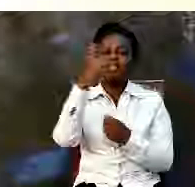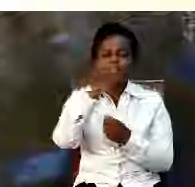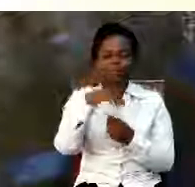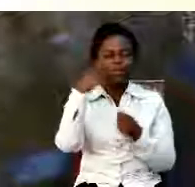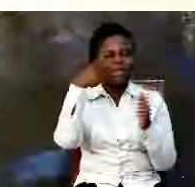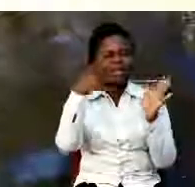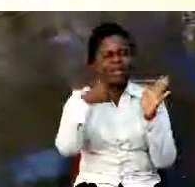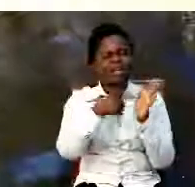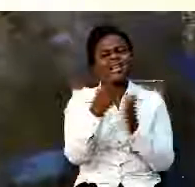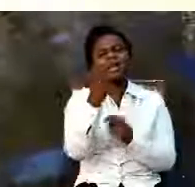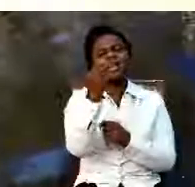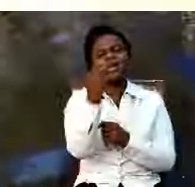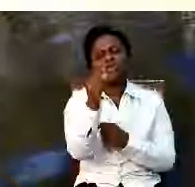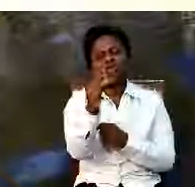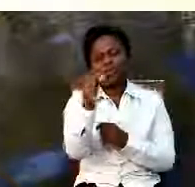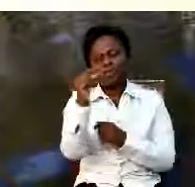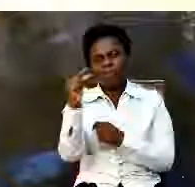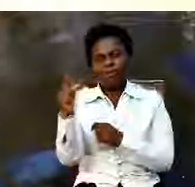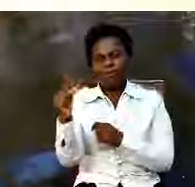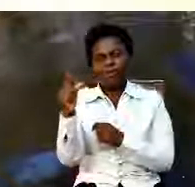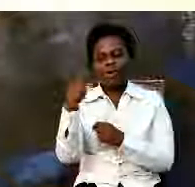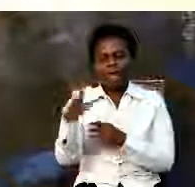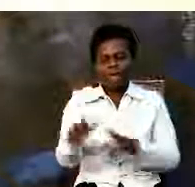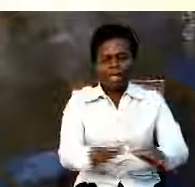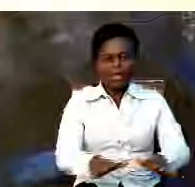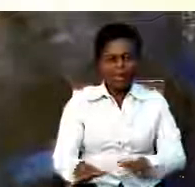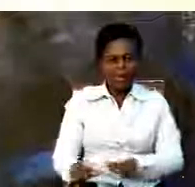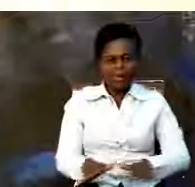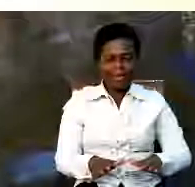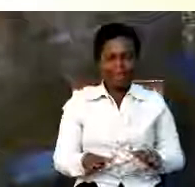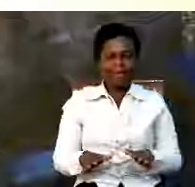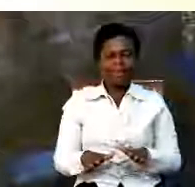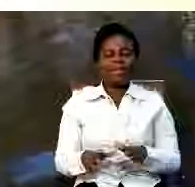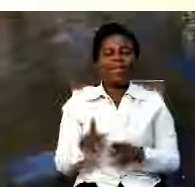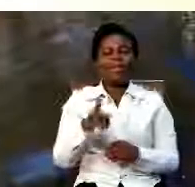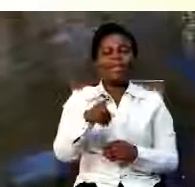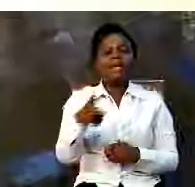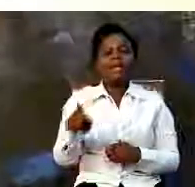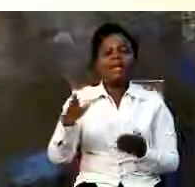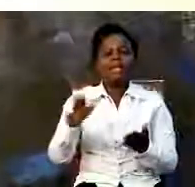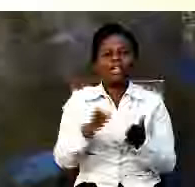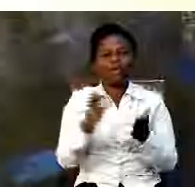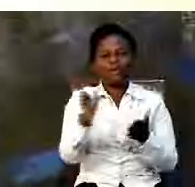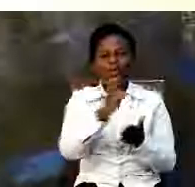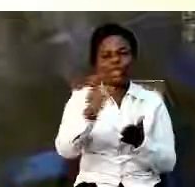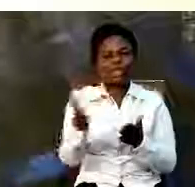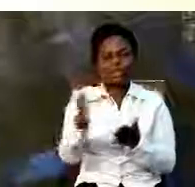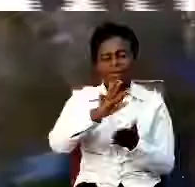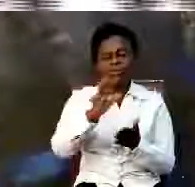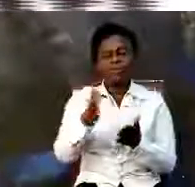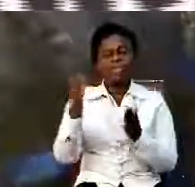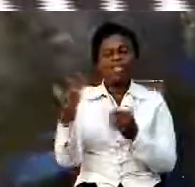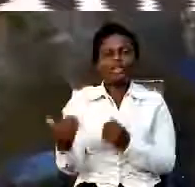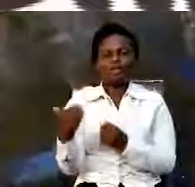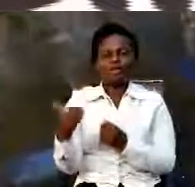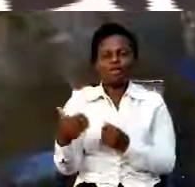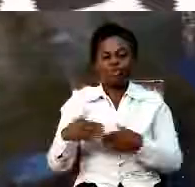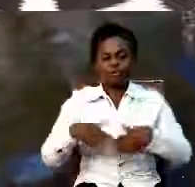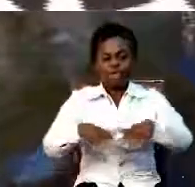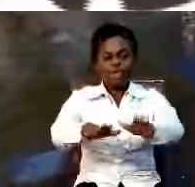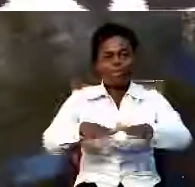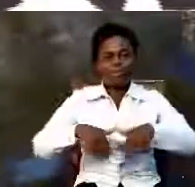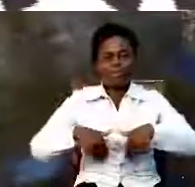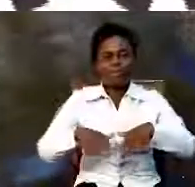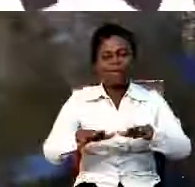yanayoonekana kuwa ni madogo madogo, yale ya kupiga deki, yale ya kuosha watoto, ya kuhakikisha kitanda